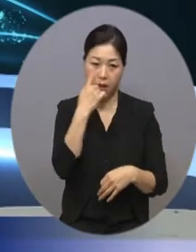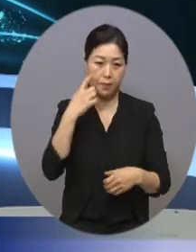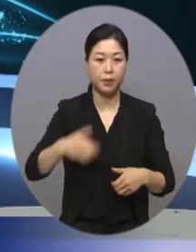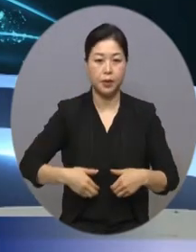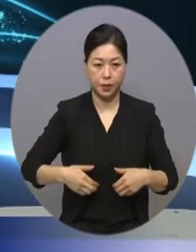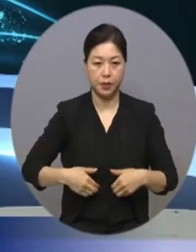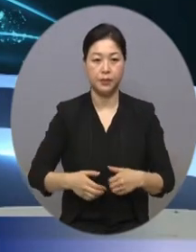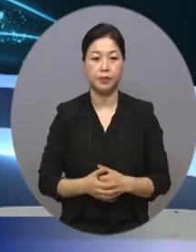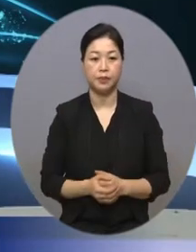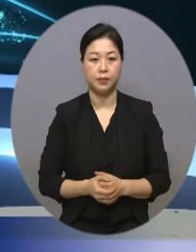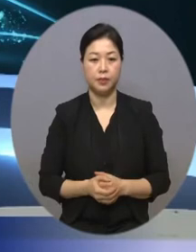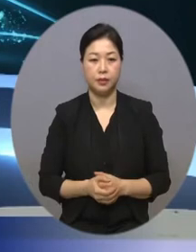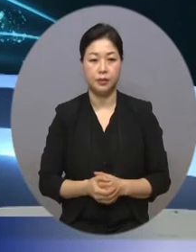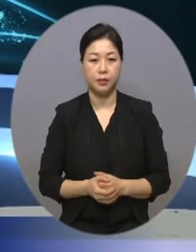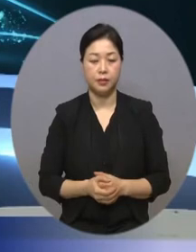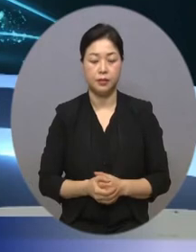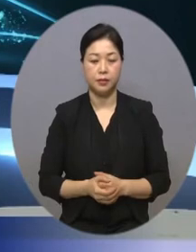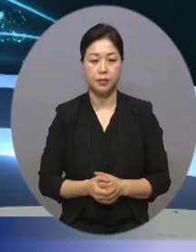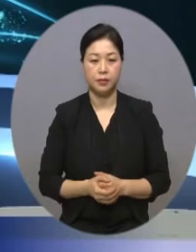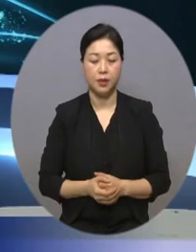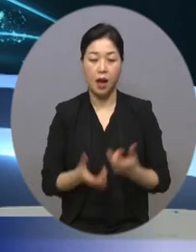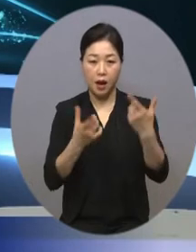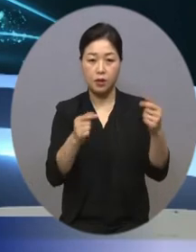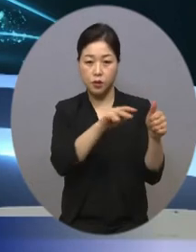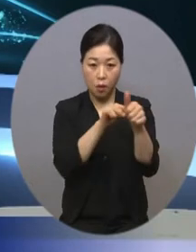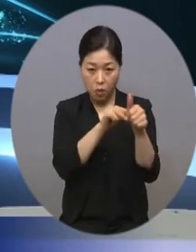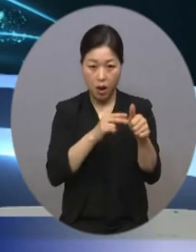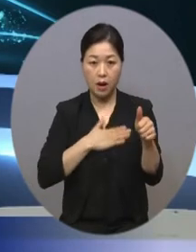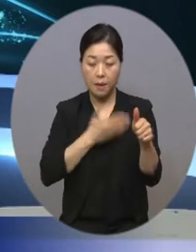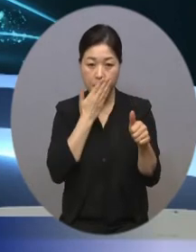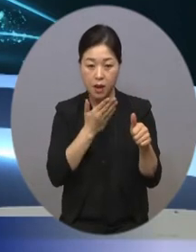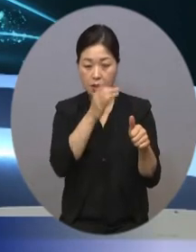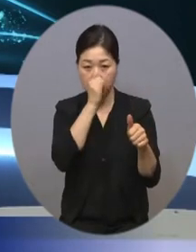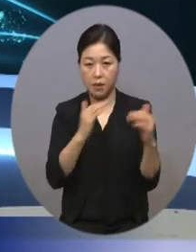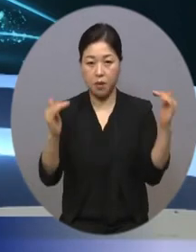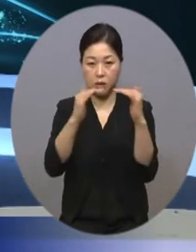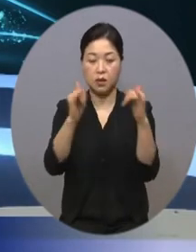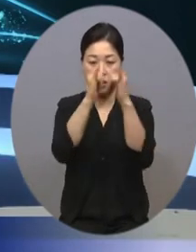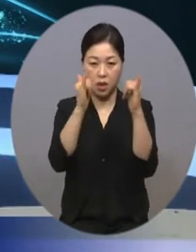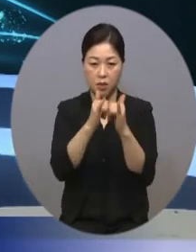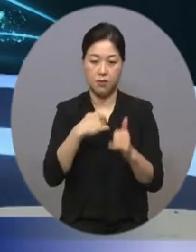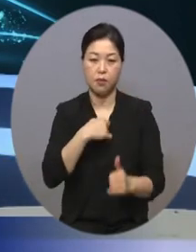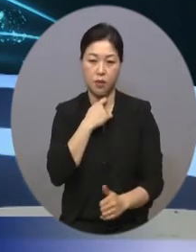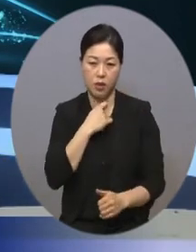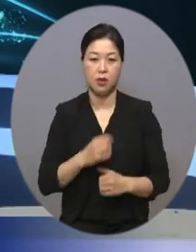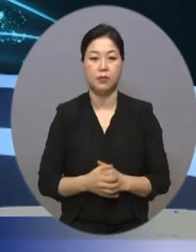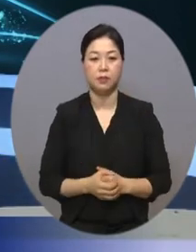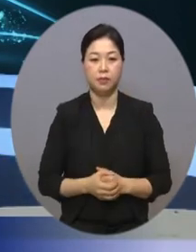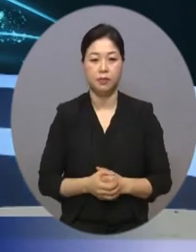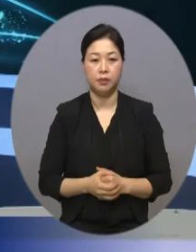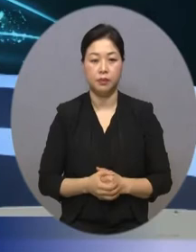봐야겠습니다. 앞으로 누구나 같은 정보를 알 수 있는 평등한 사회가 되기를 바랍니다.